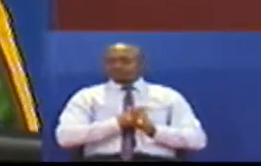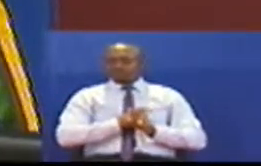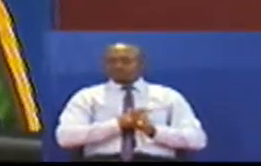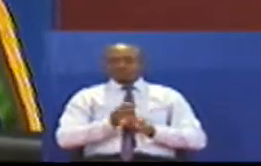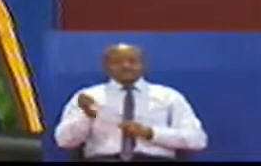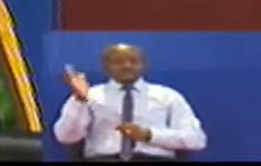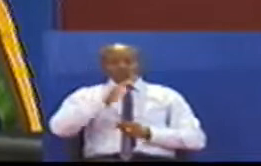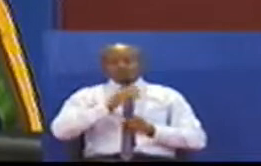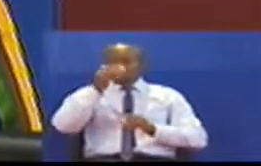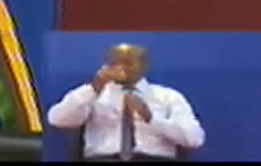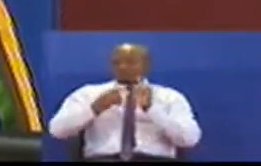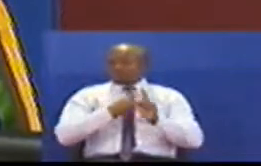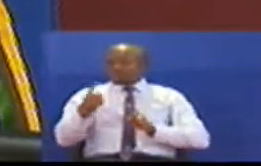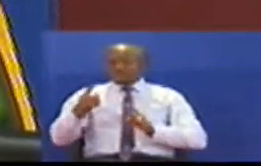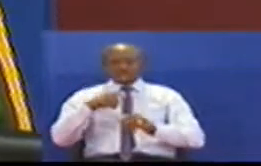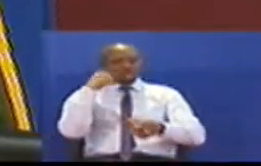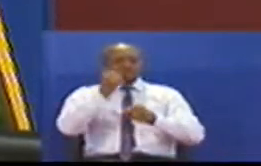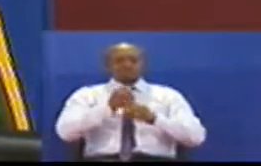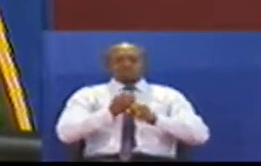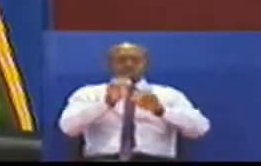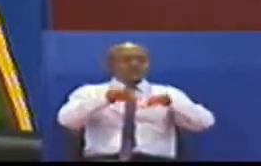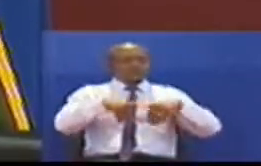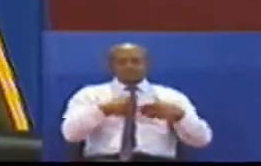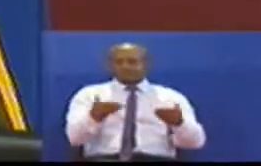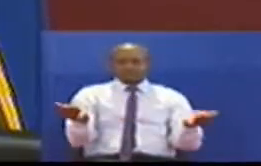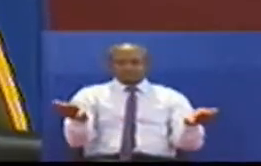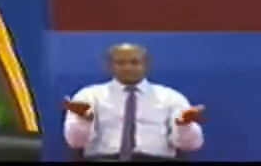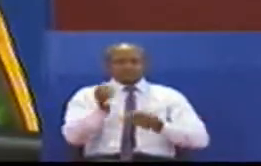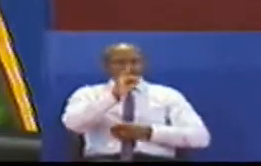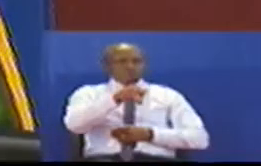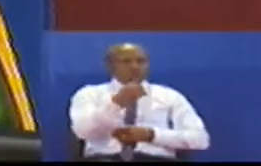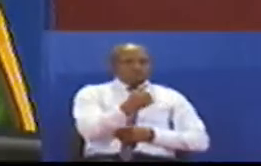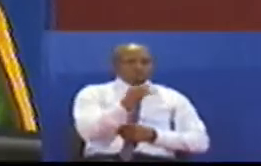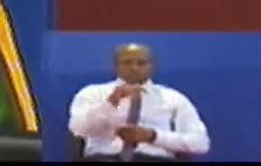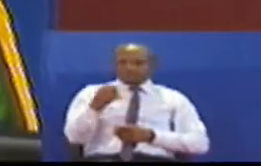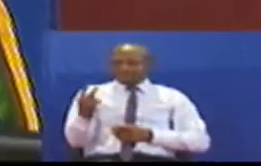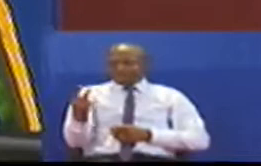za bunge. Kwa hiyo tuna Jumamosi na Jumapili katika mwezi huu wa 4 kadhaa.